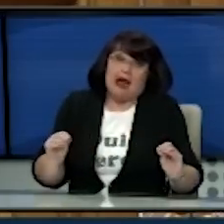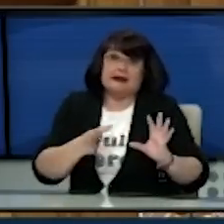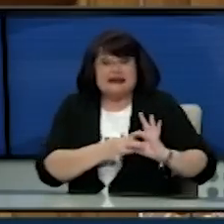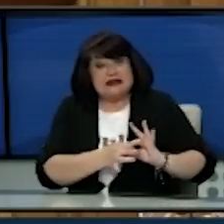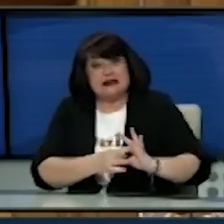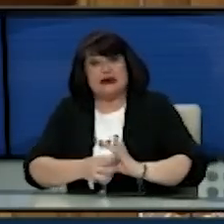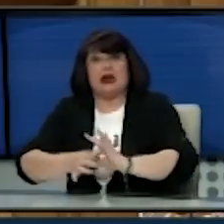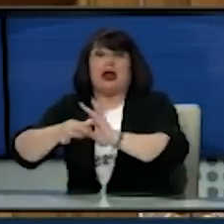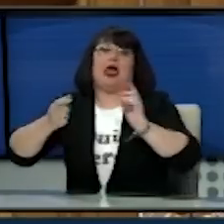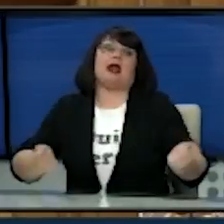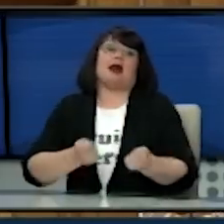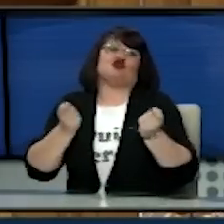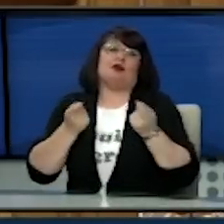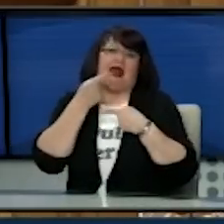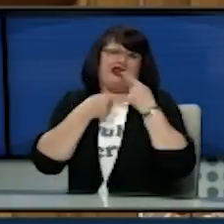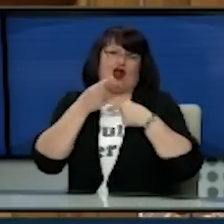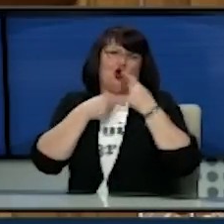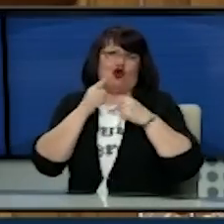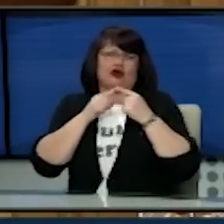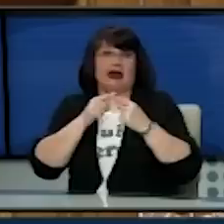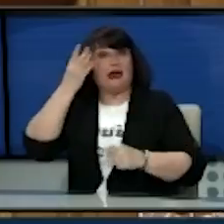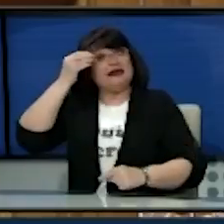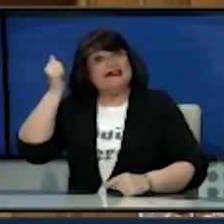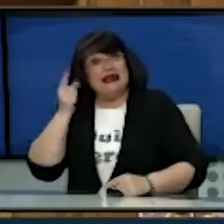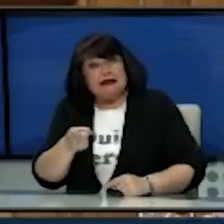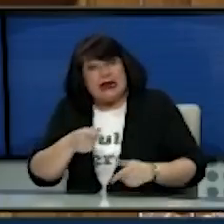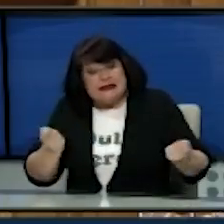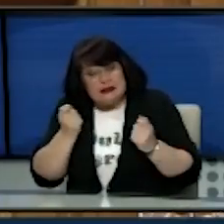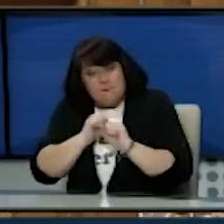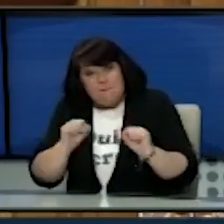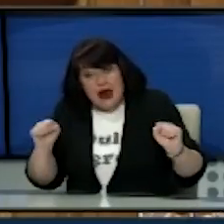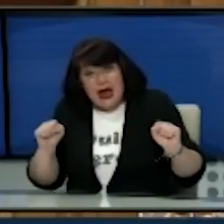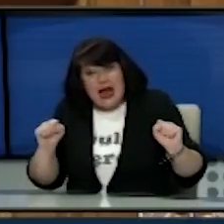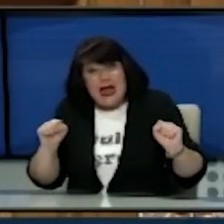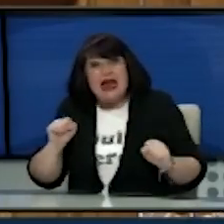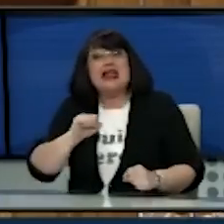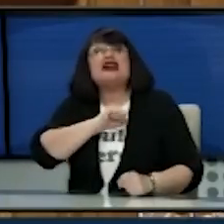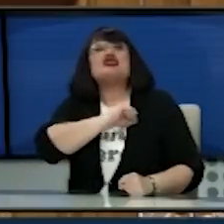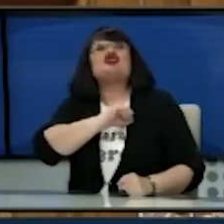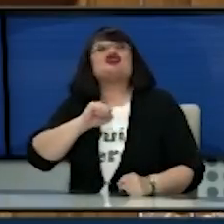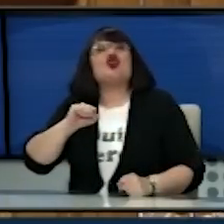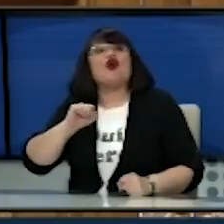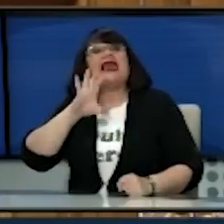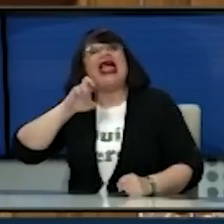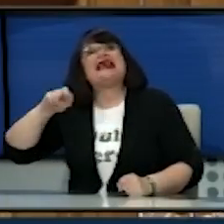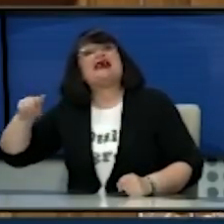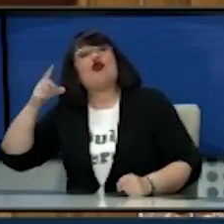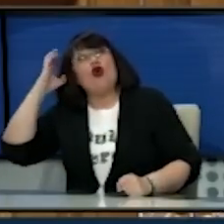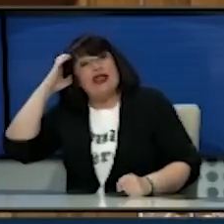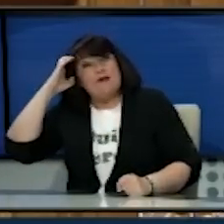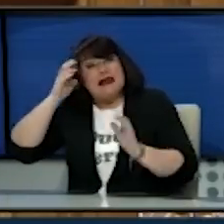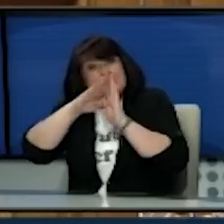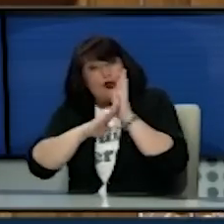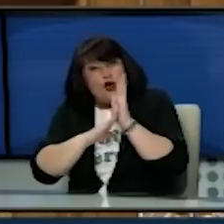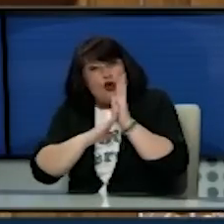συνεχιζόμενης κατάρτισης των εργαζομένων. Ξεχνιέται το φιάσκο του σκόιλ ελικικού, για να